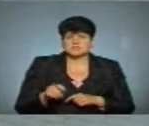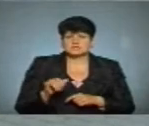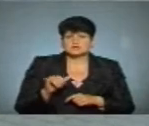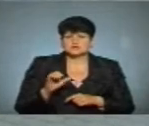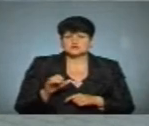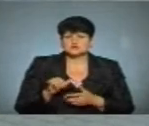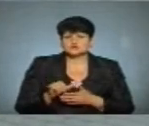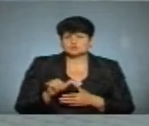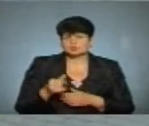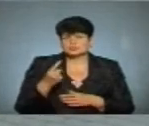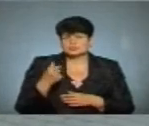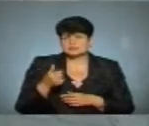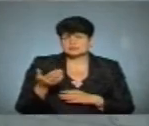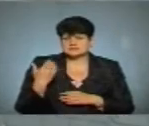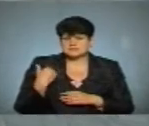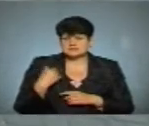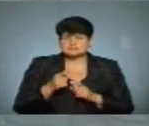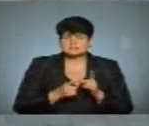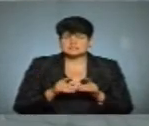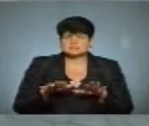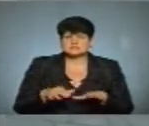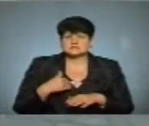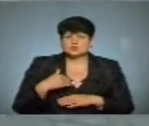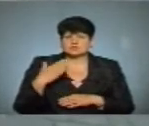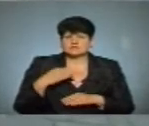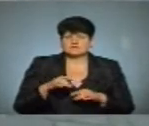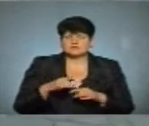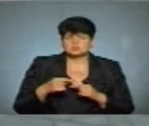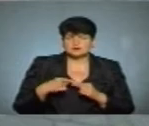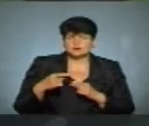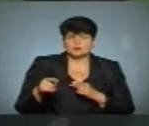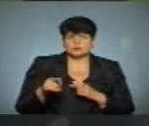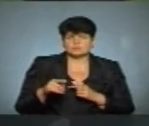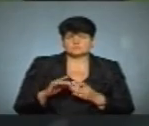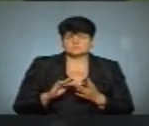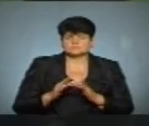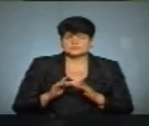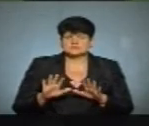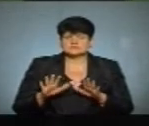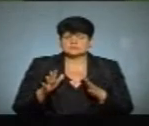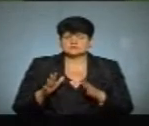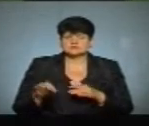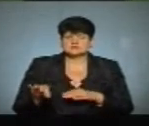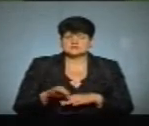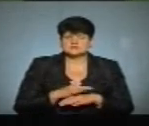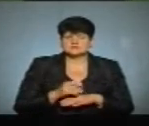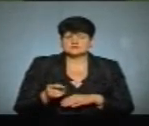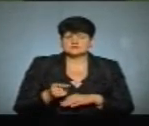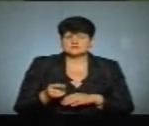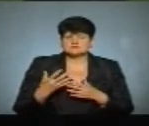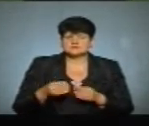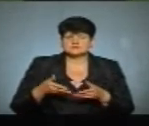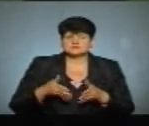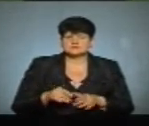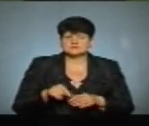Сумщини майже рік тому. Змінити місце голосування вирішила онлайн. Так сталося, що вийшла заміж в Тернопіль, вже народила